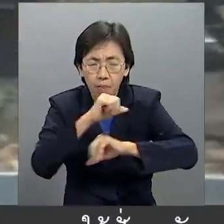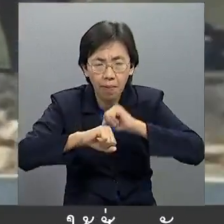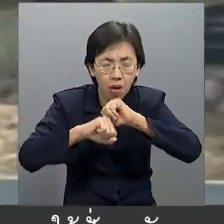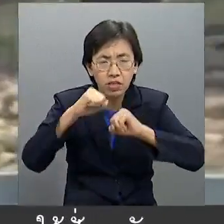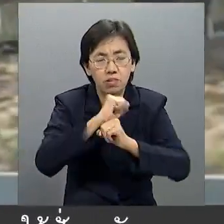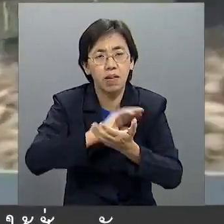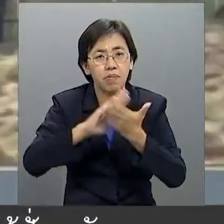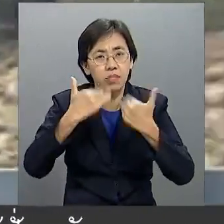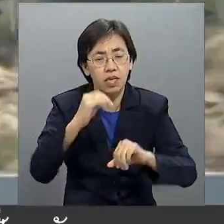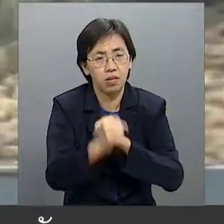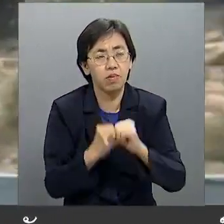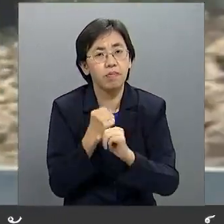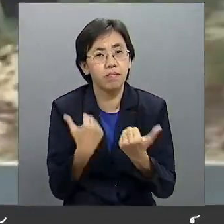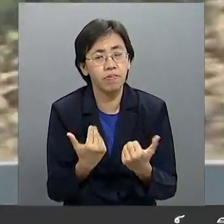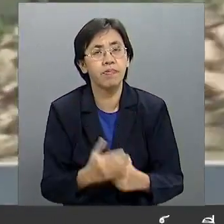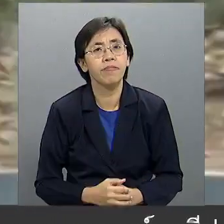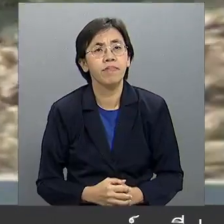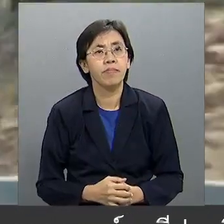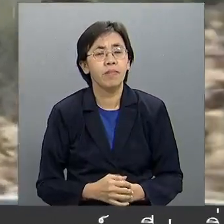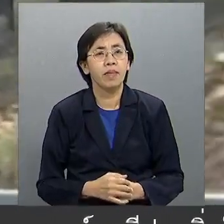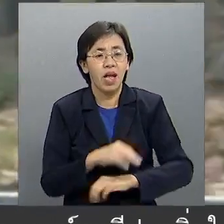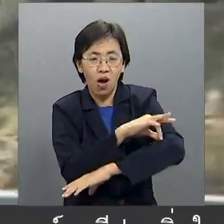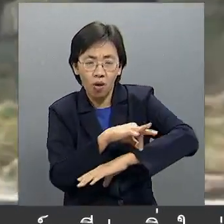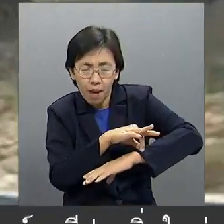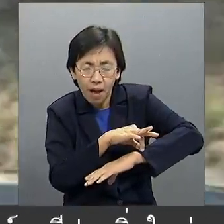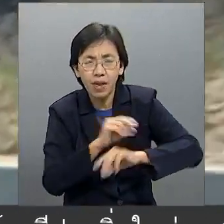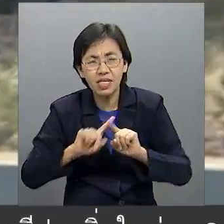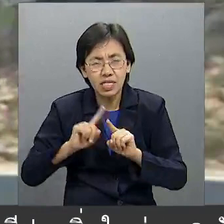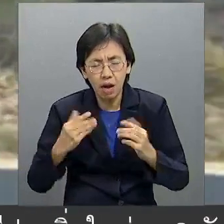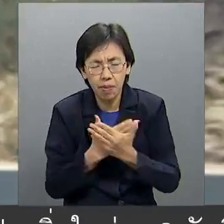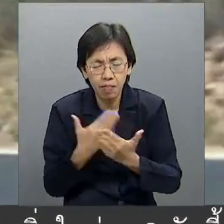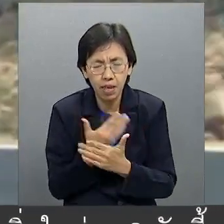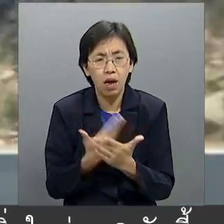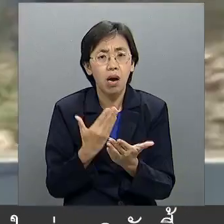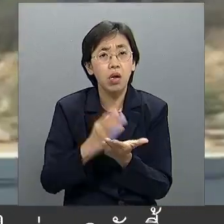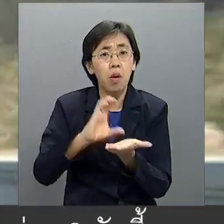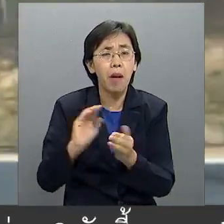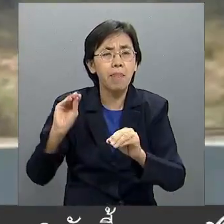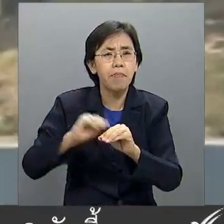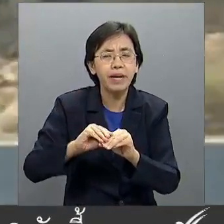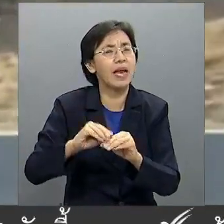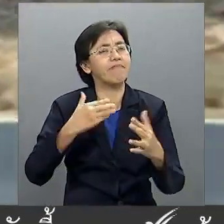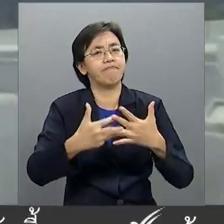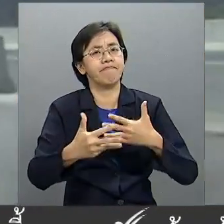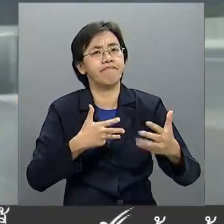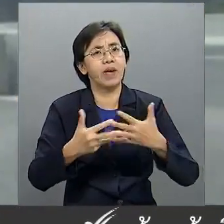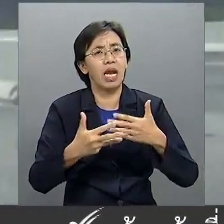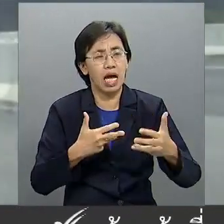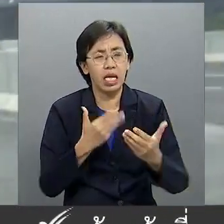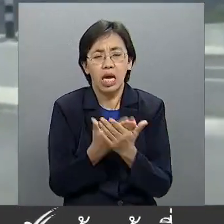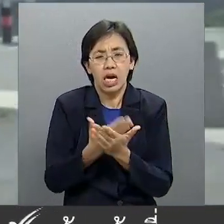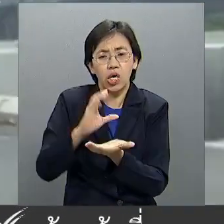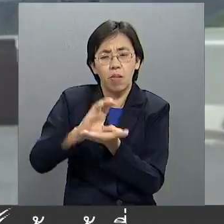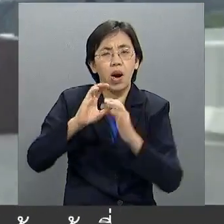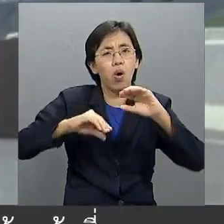ปีนี้ทั้งนี้ถึงแม้การปรับรูปแบบจะทำให้งบประมาณเพิ่มขึ้นนั้นก็ยืนยันว่าจะไม่เกินกรอบวงเงินของโครงการ